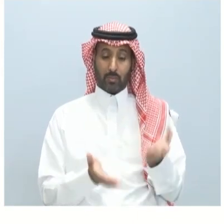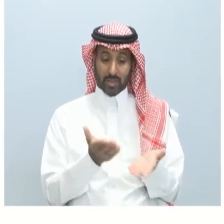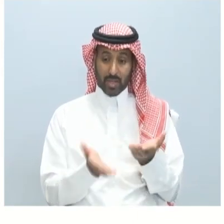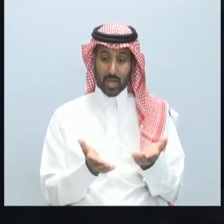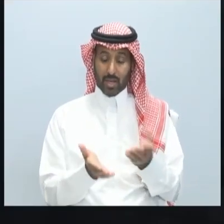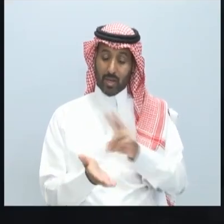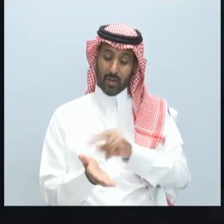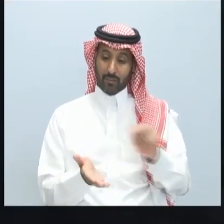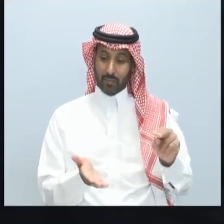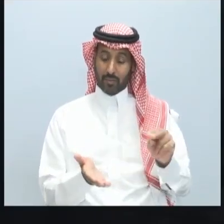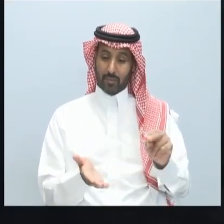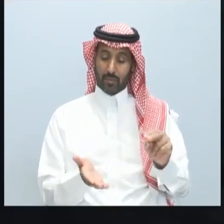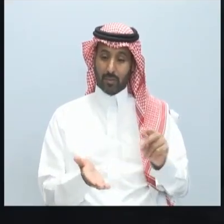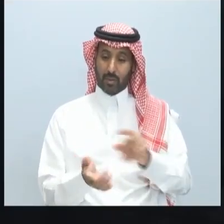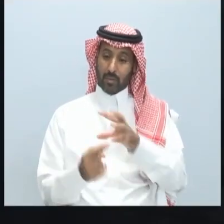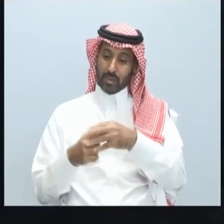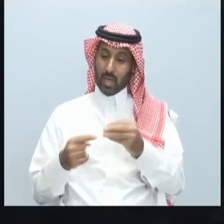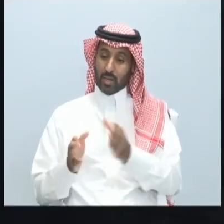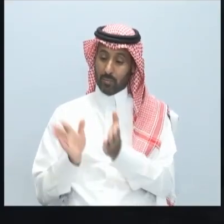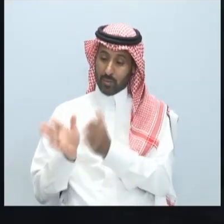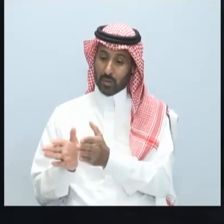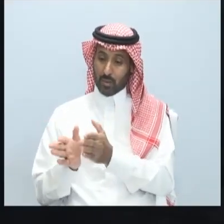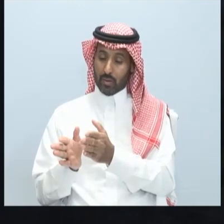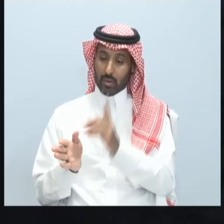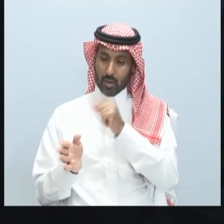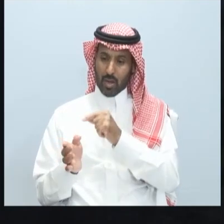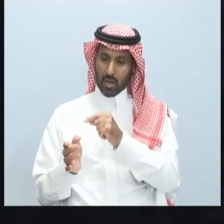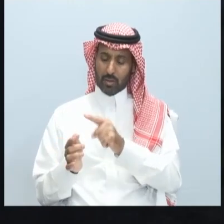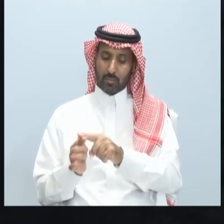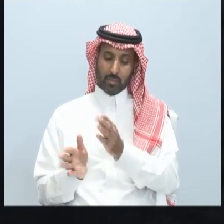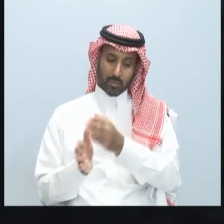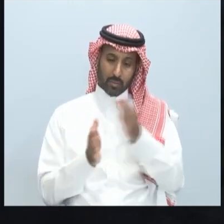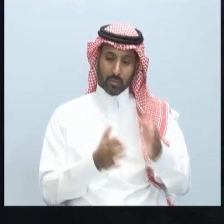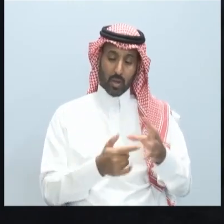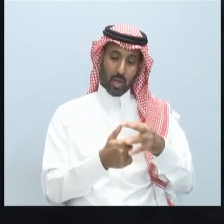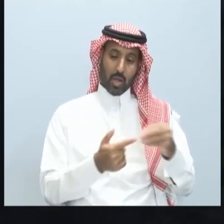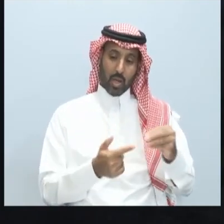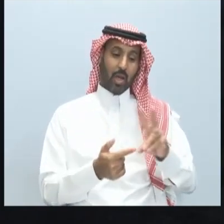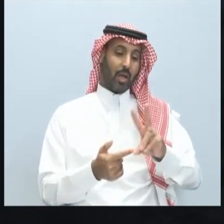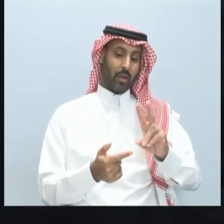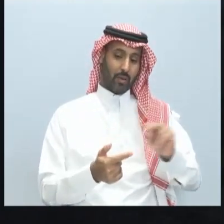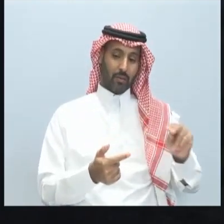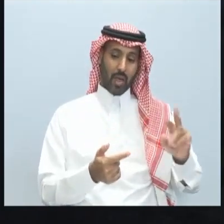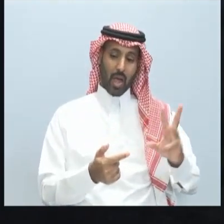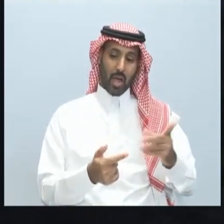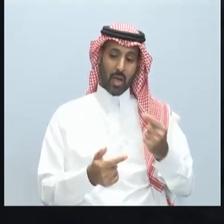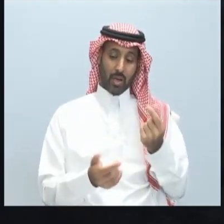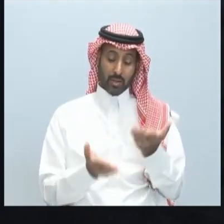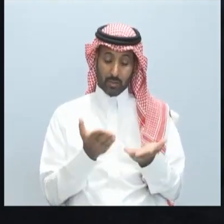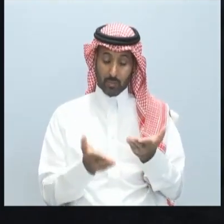كفتين متساويه اذا طرحت من احد الكفتين مقدار لابد ان تطرح من الطرف الاخر حتى